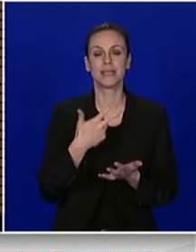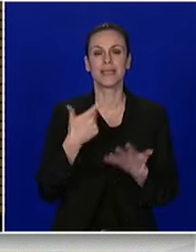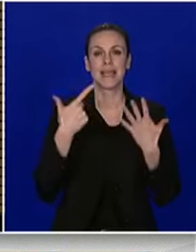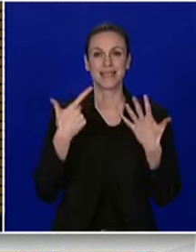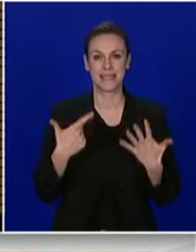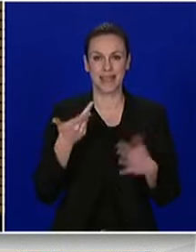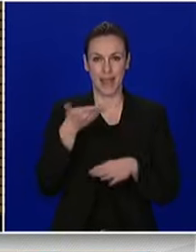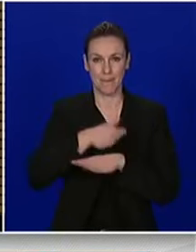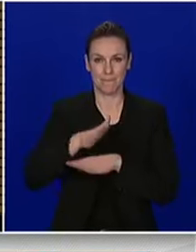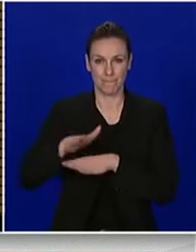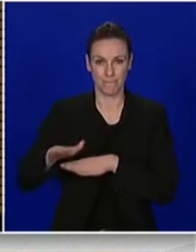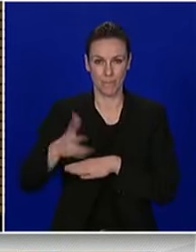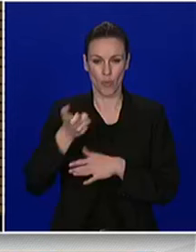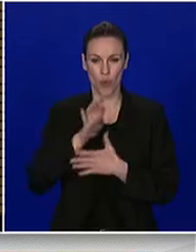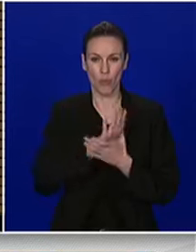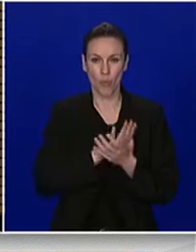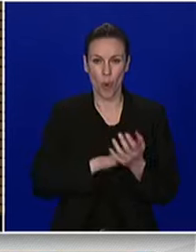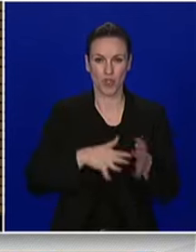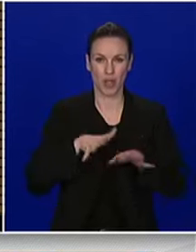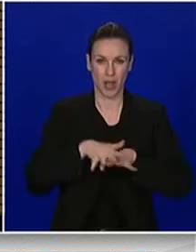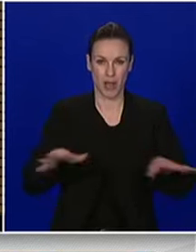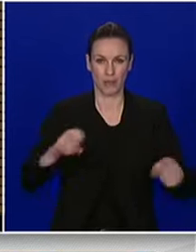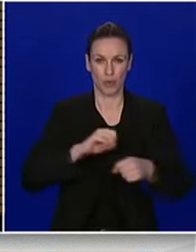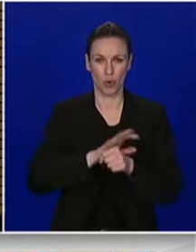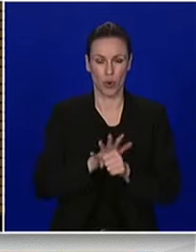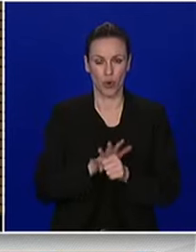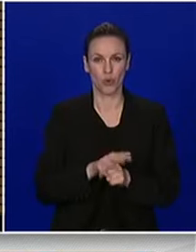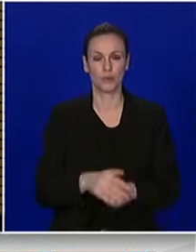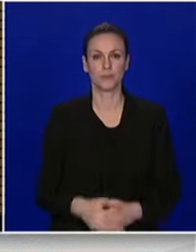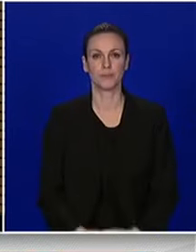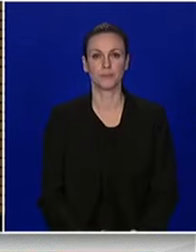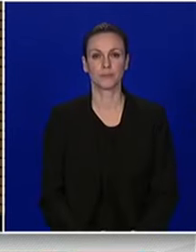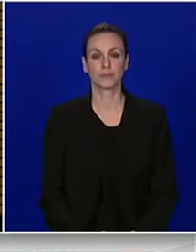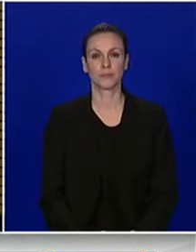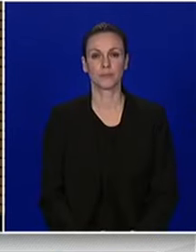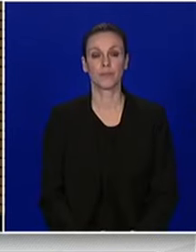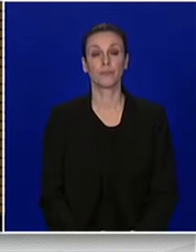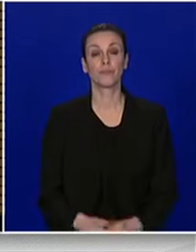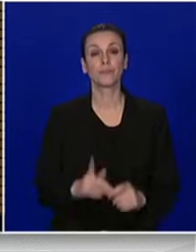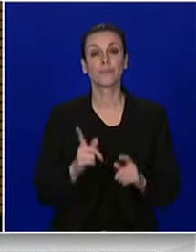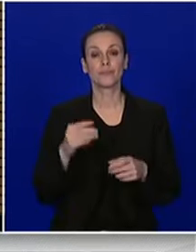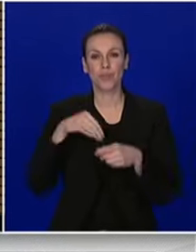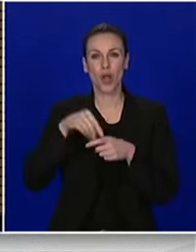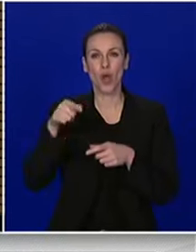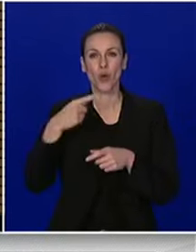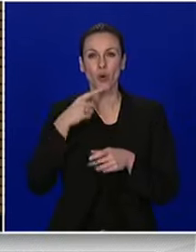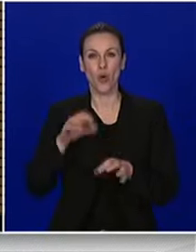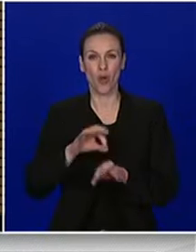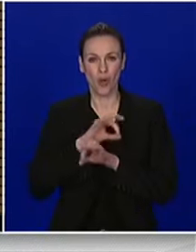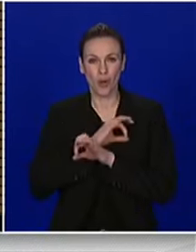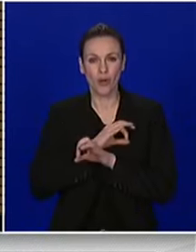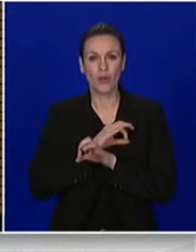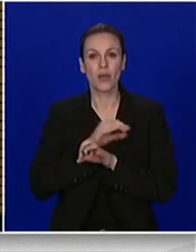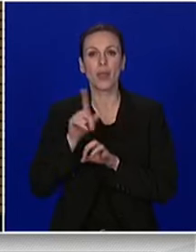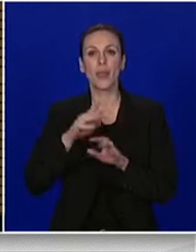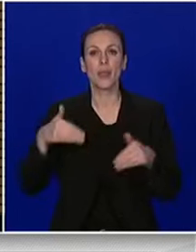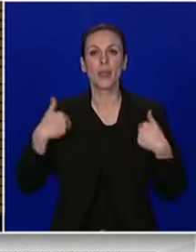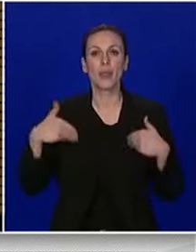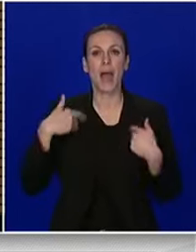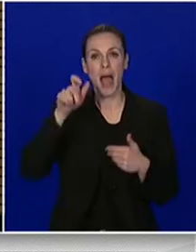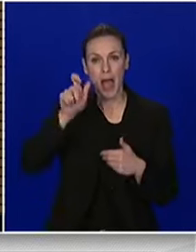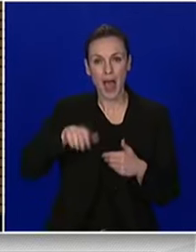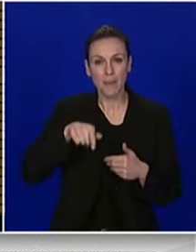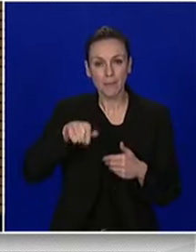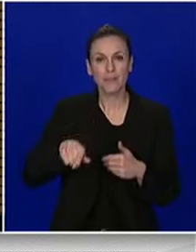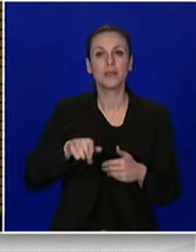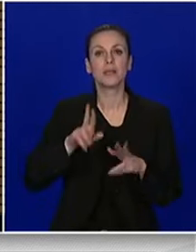5.537 preminulih osoba od početka epidemije. Među preminulima je najmlađa osoba u